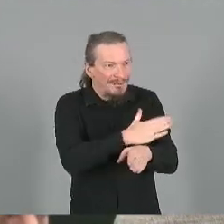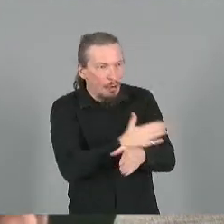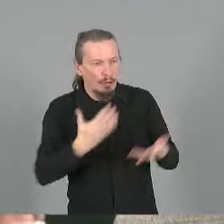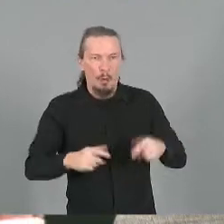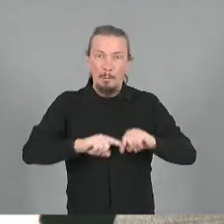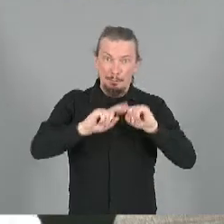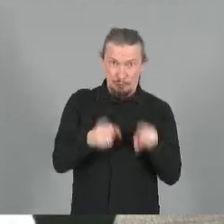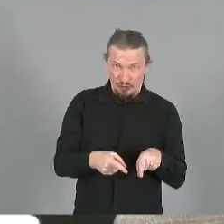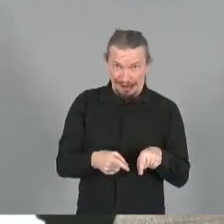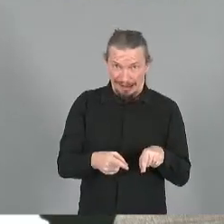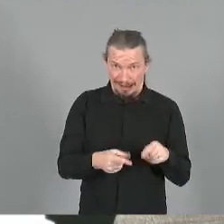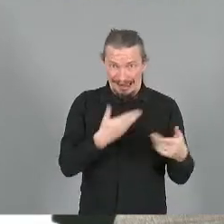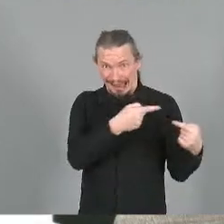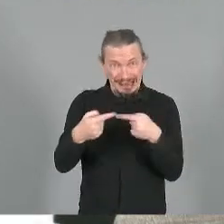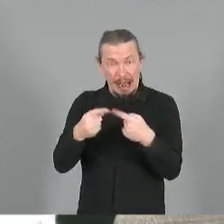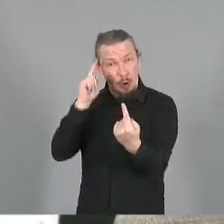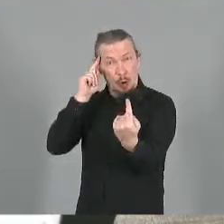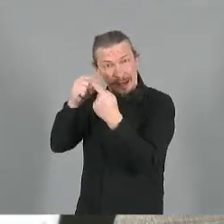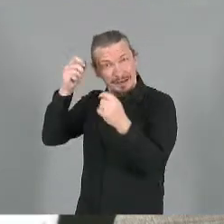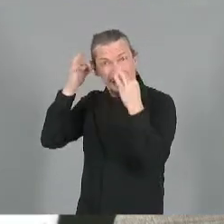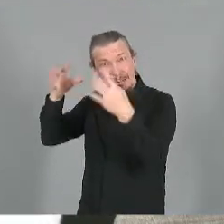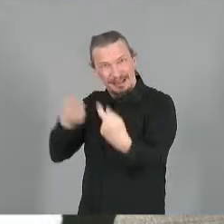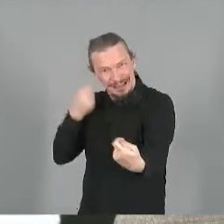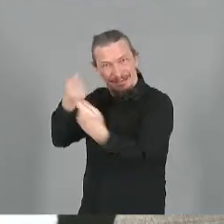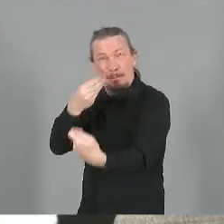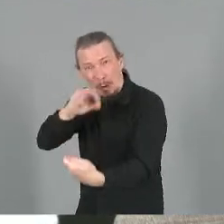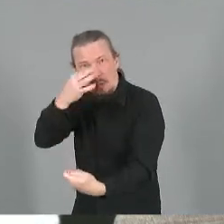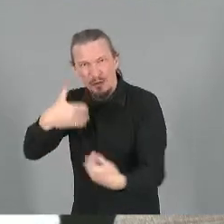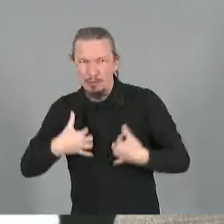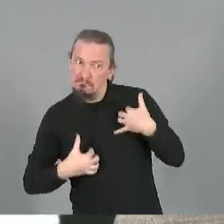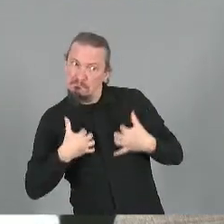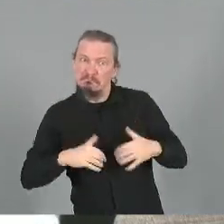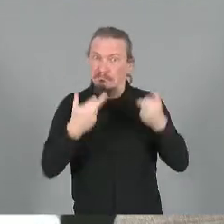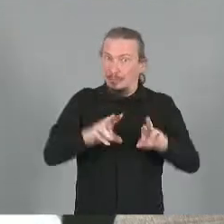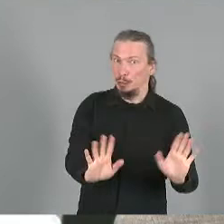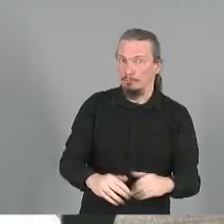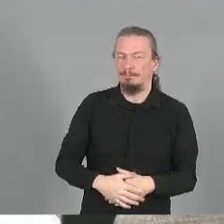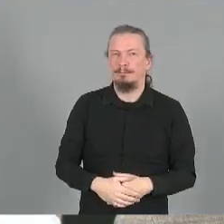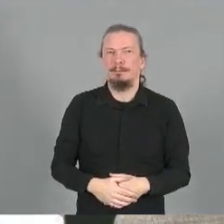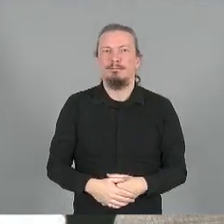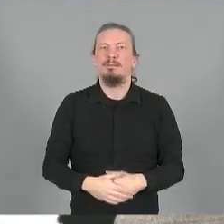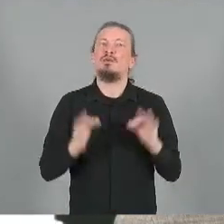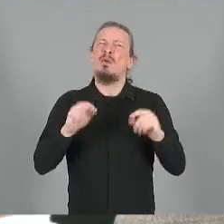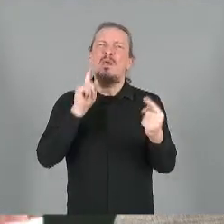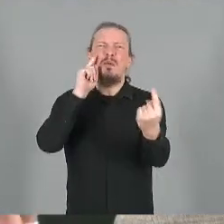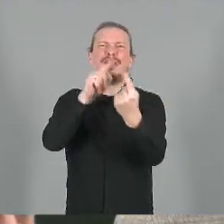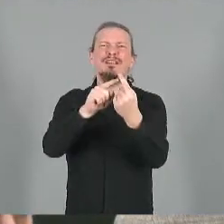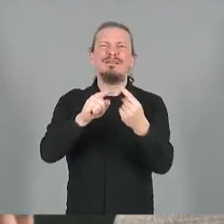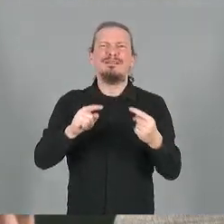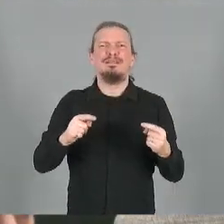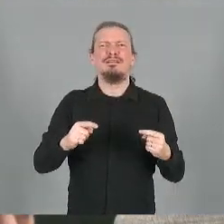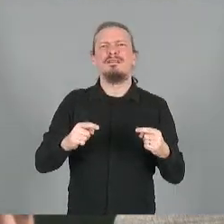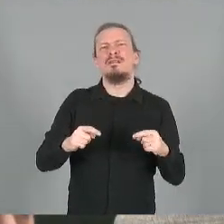de nos objectifs climatiques. Le rapport développement durable nous apprend également que l'objectif de 10% de réduction